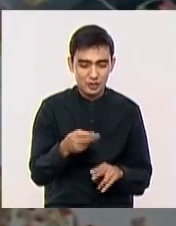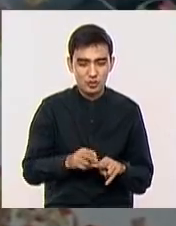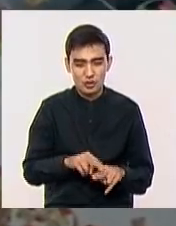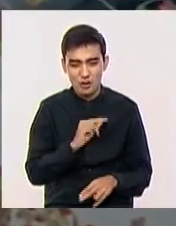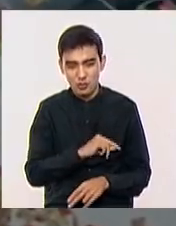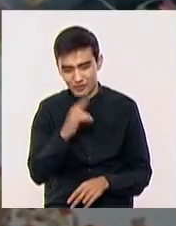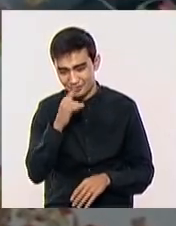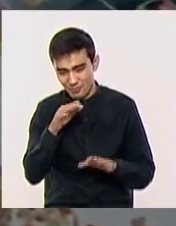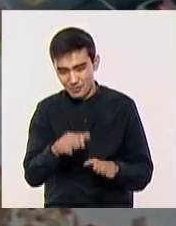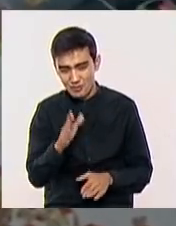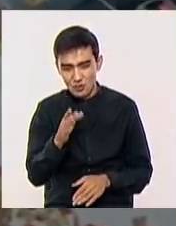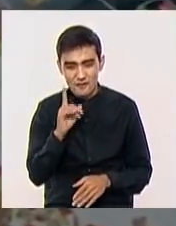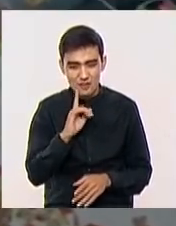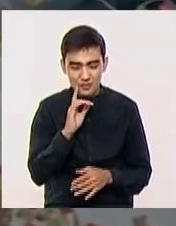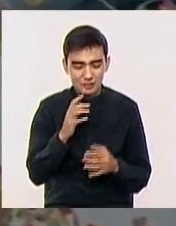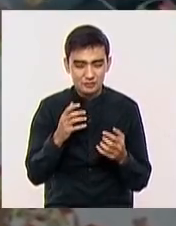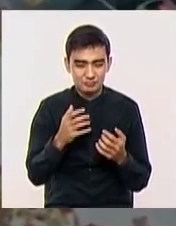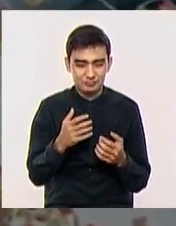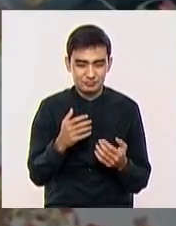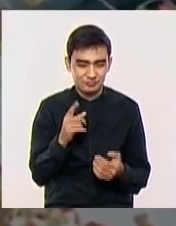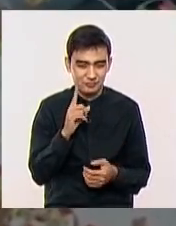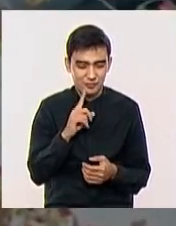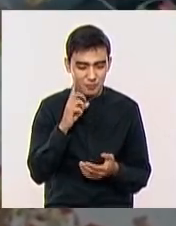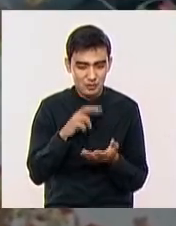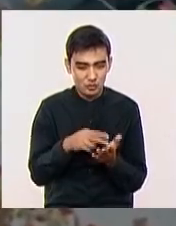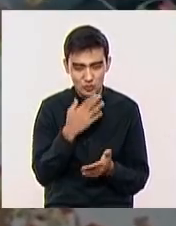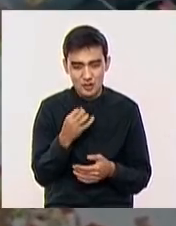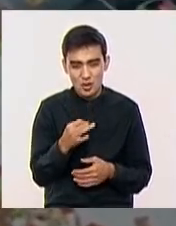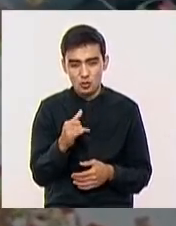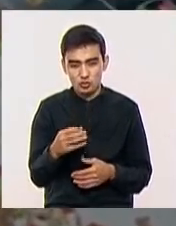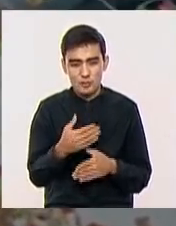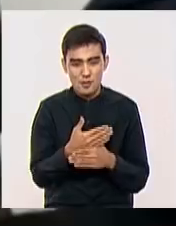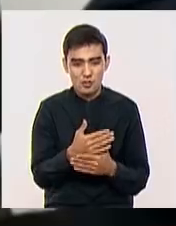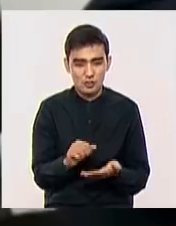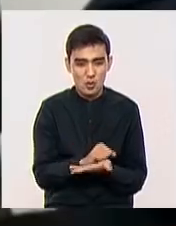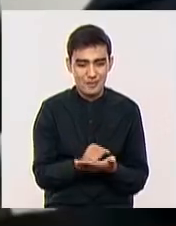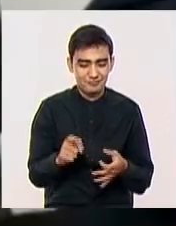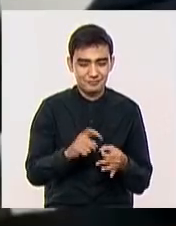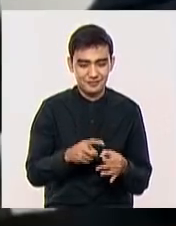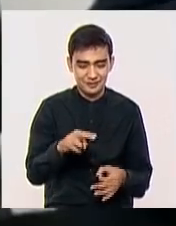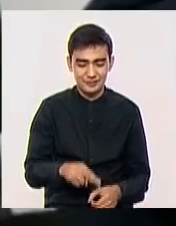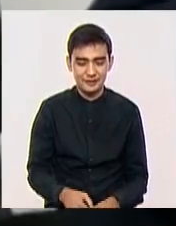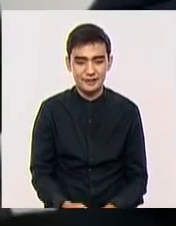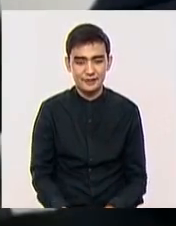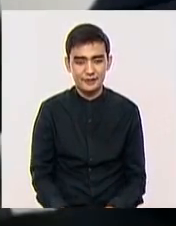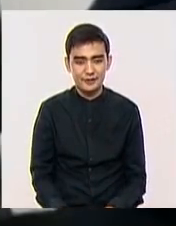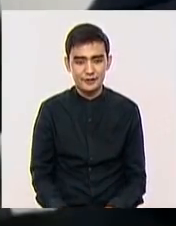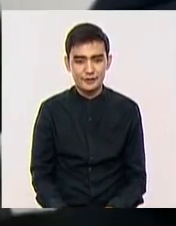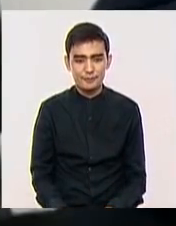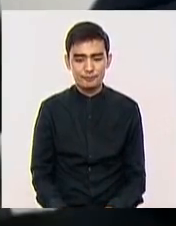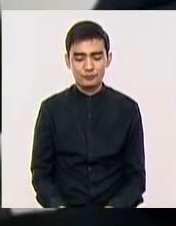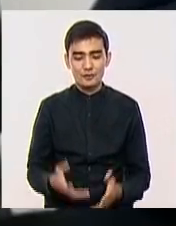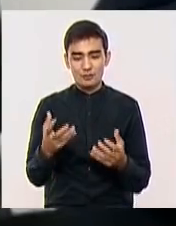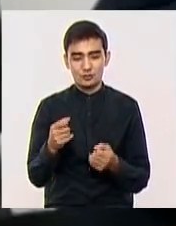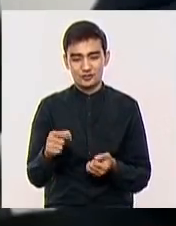работать в Казахстане, пока нет. Известно, что им уже помогают оформлять документы. Наряду с получением статуса кандаса